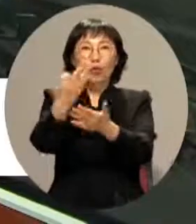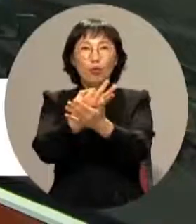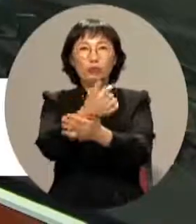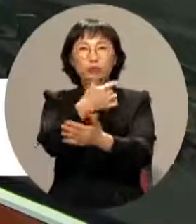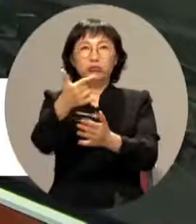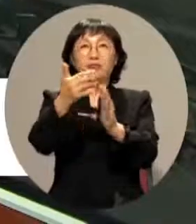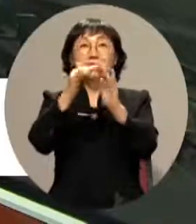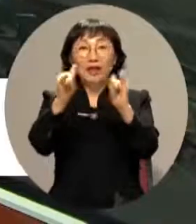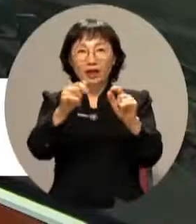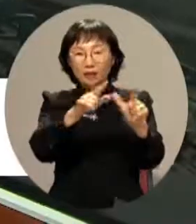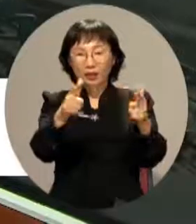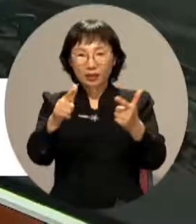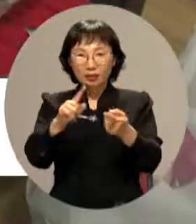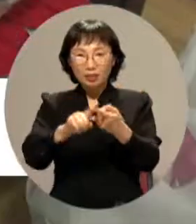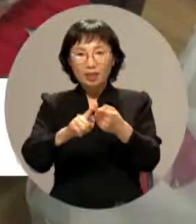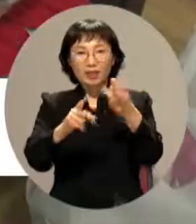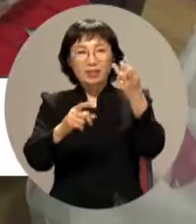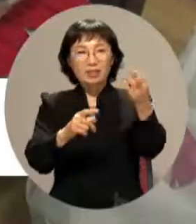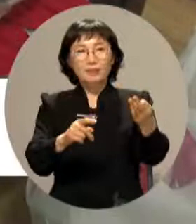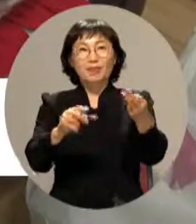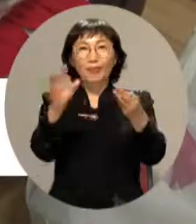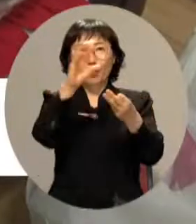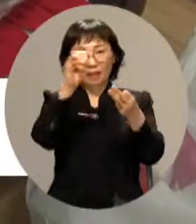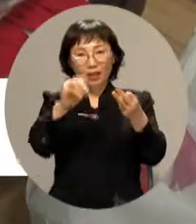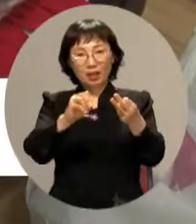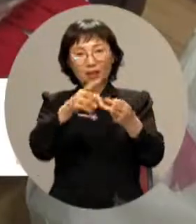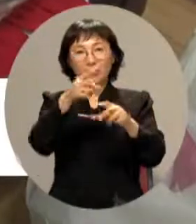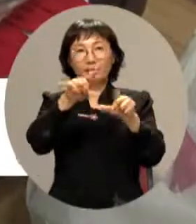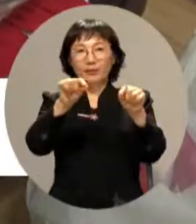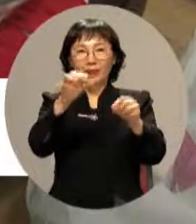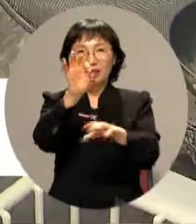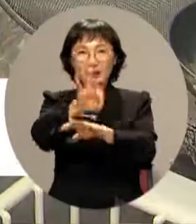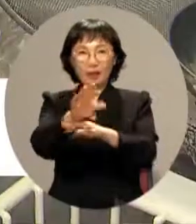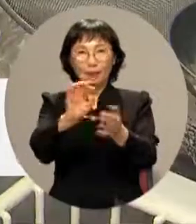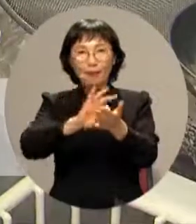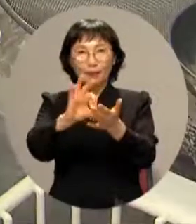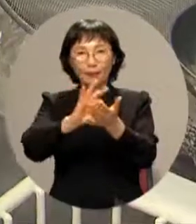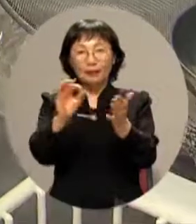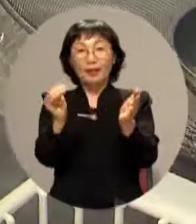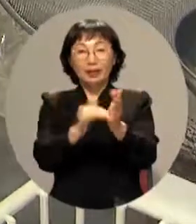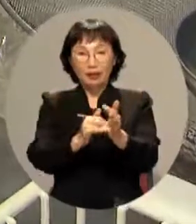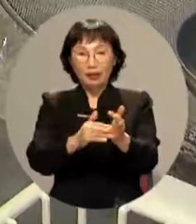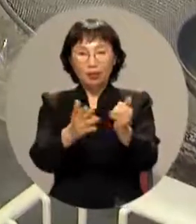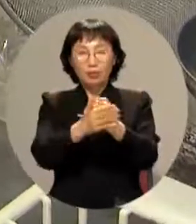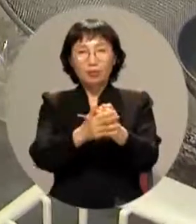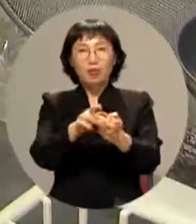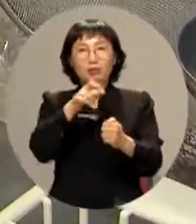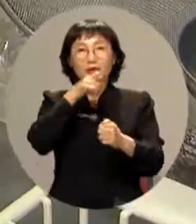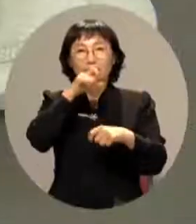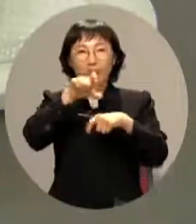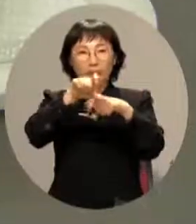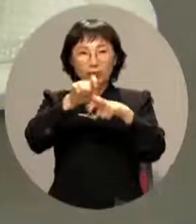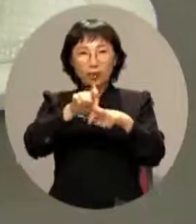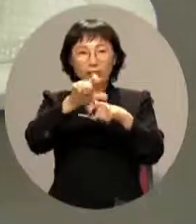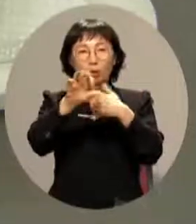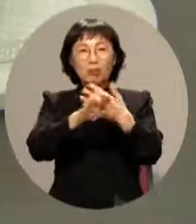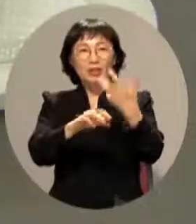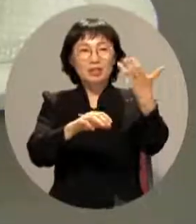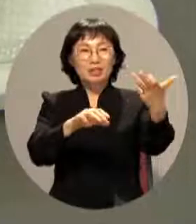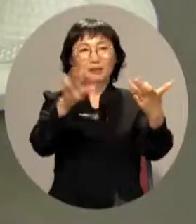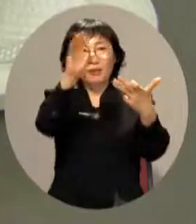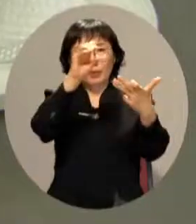가처분소득 의 13% 를 식비 로 사용했고 전체 가구로 범위를 넓혀 도 식비 비율이 18% 여서